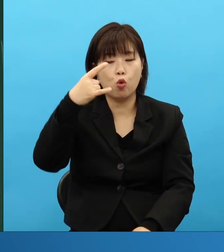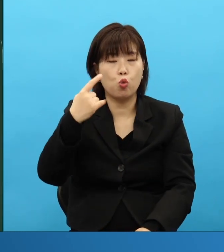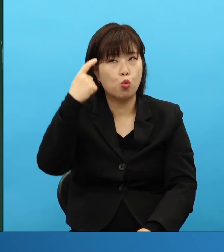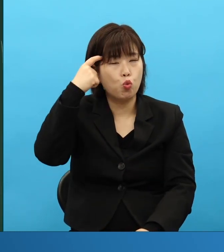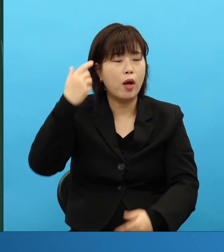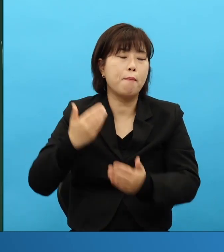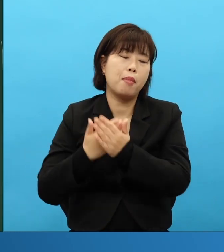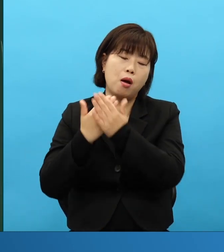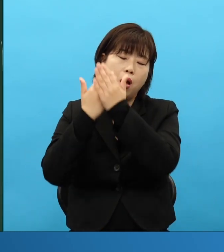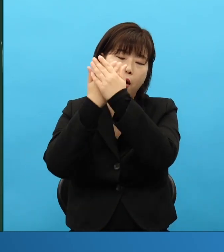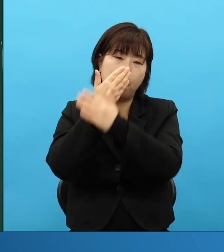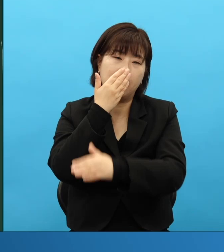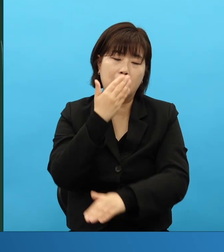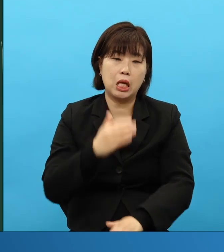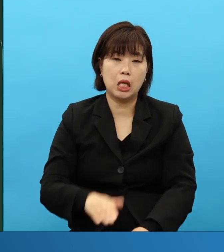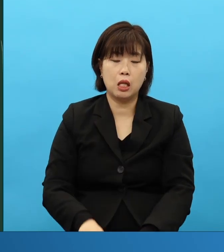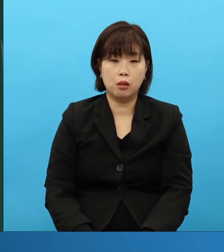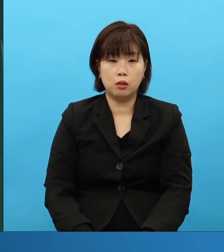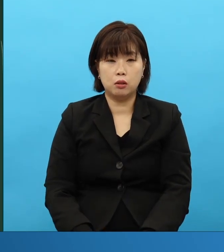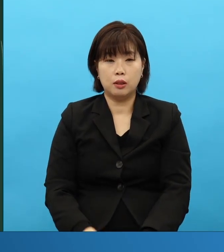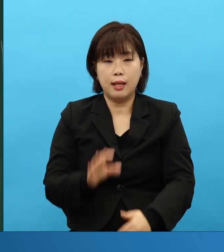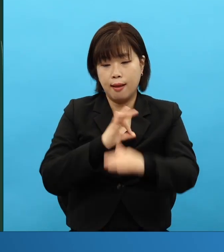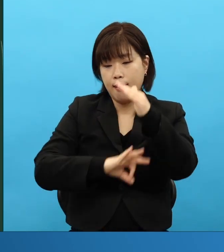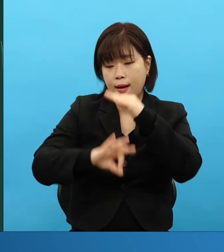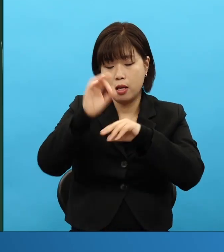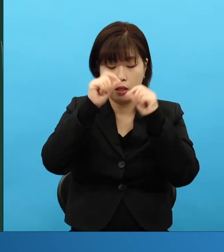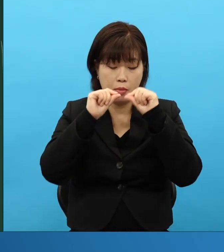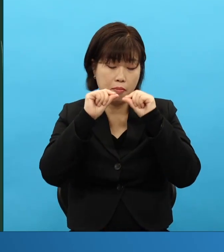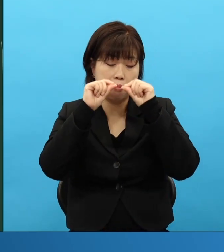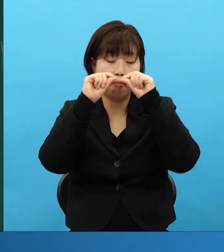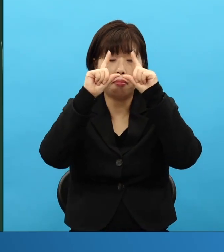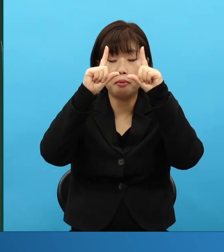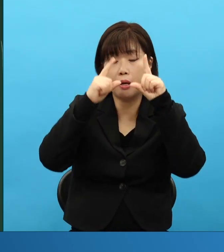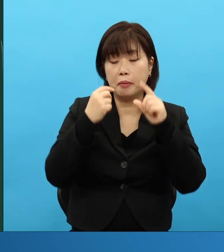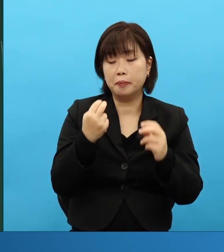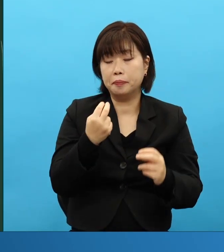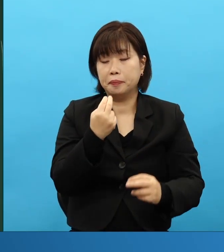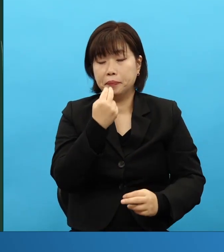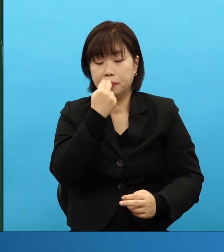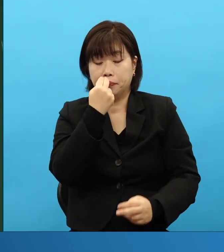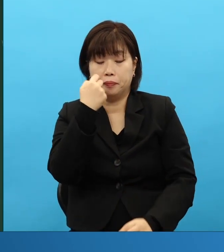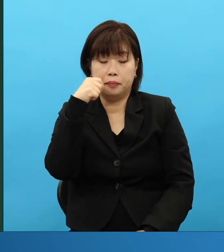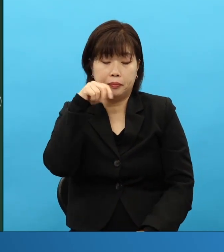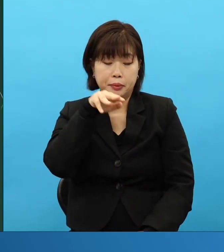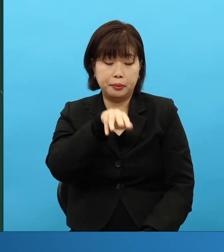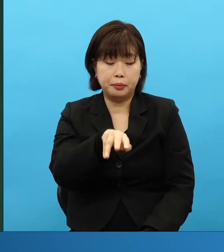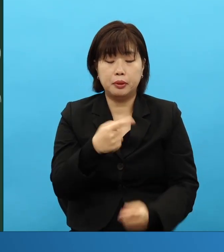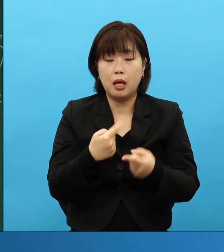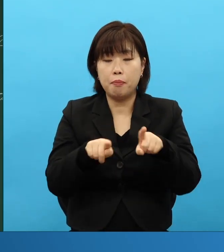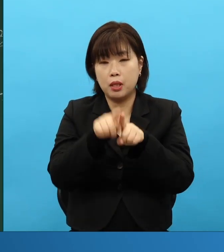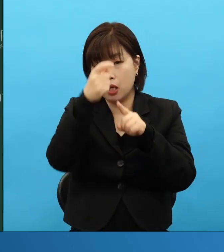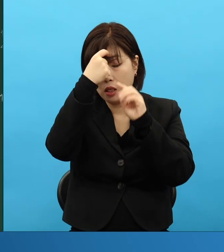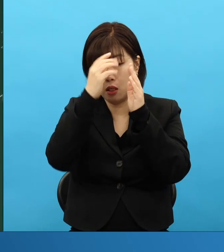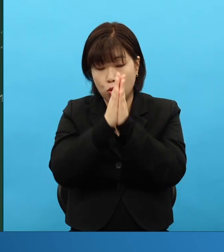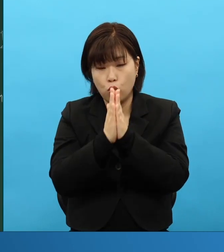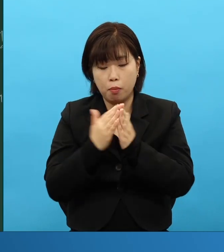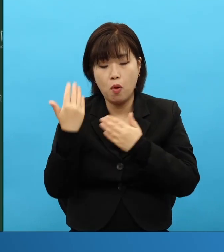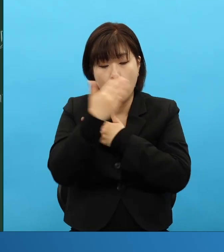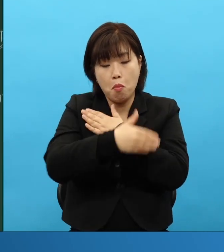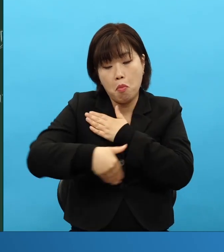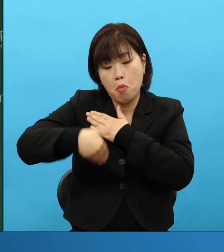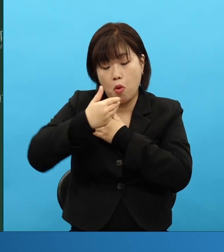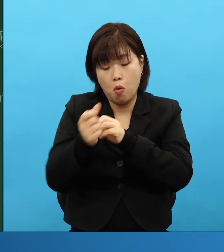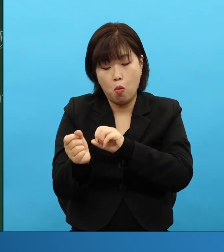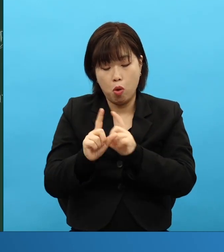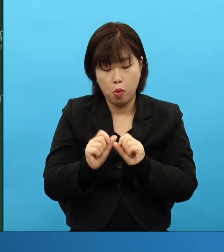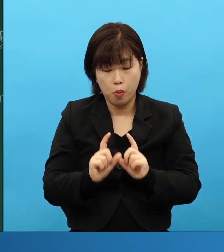말은 산수만 있는 게 아닙니다. 어마어마한 에너지들이 우리. As a remnant, when you say open your eyes in the morning and then slowly breathe and pray, it's not just talking about the